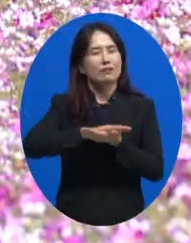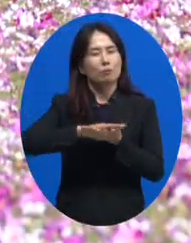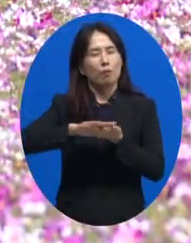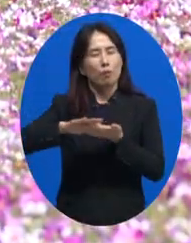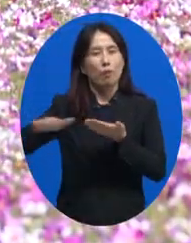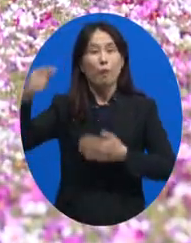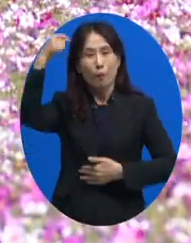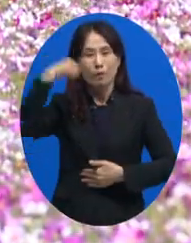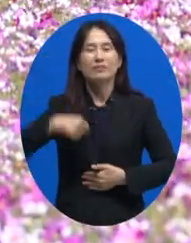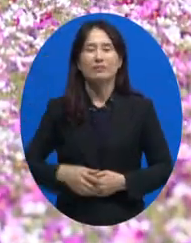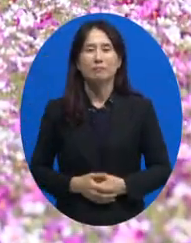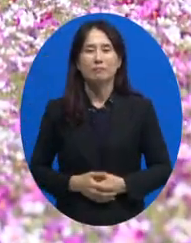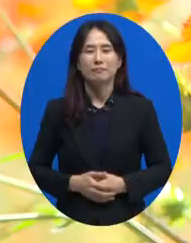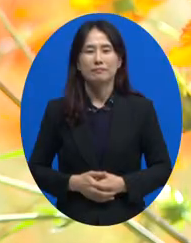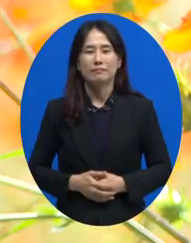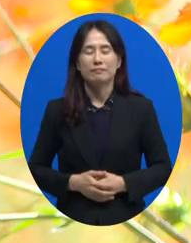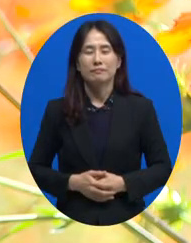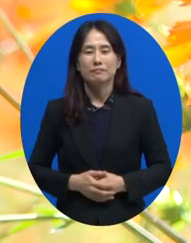흠뻑 느껴보기도 합니다.